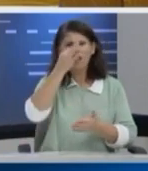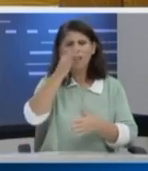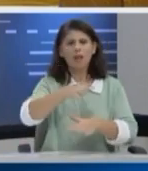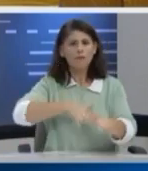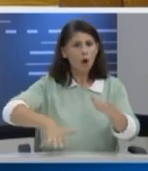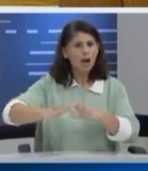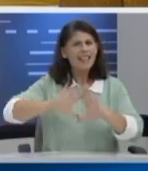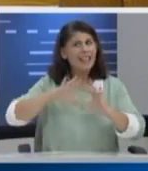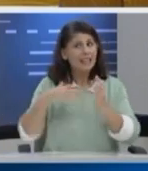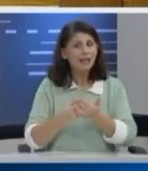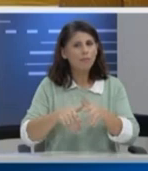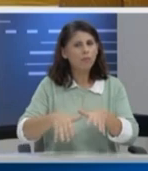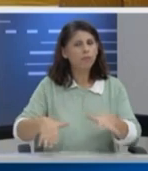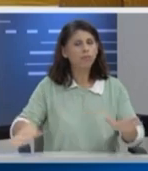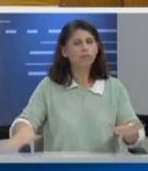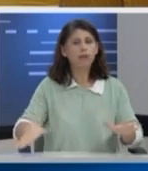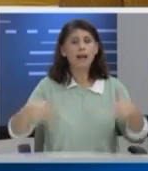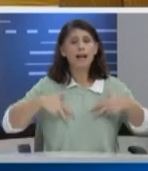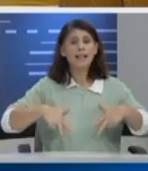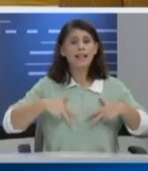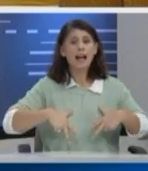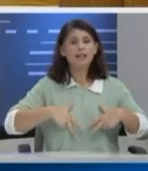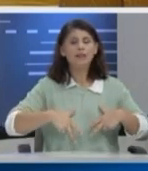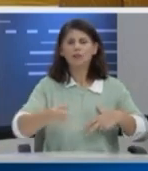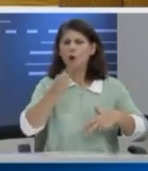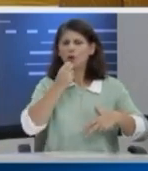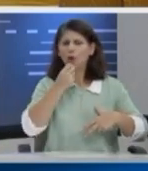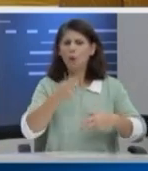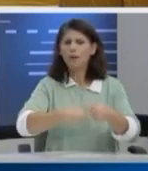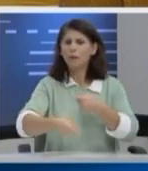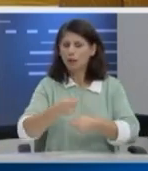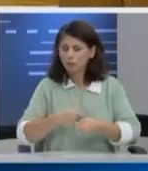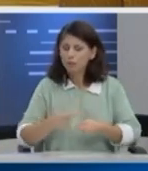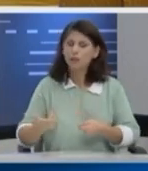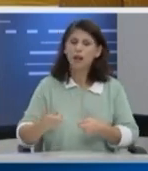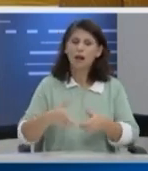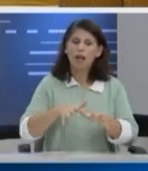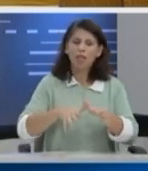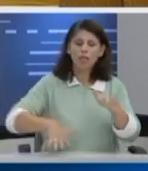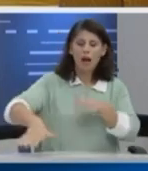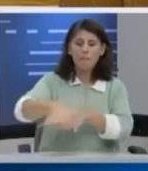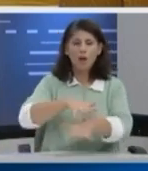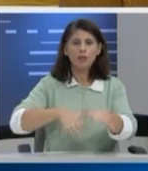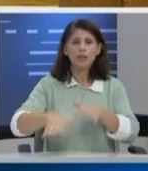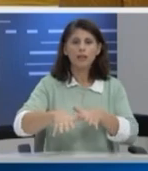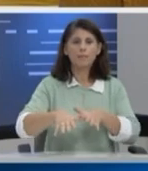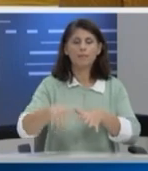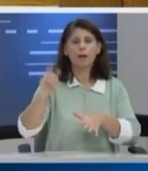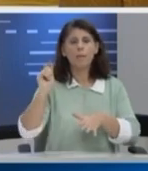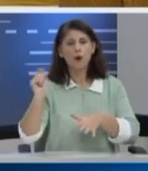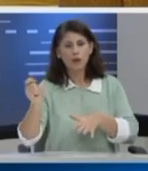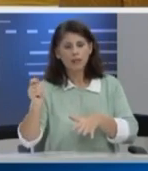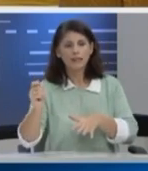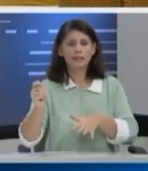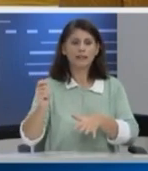διαφθορά, την κρατικοδίαιτη επιχειρηματικότητα, την διαπλοκή οικονομικής και πολιτικής